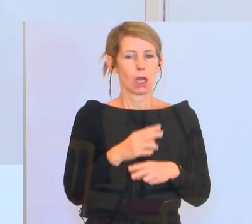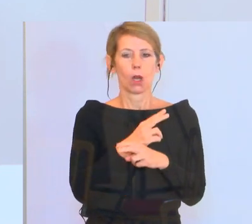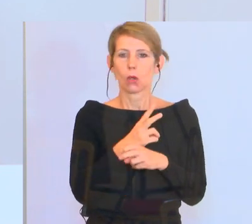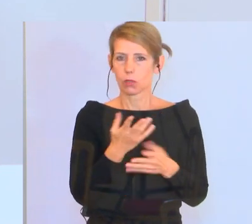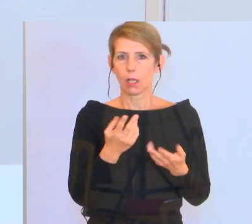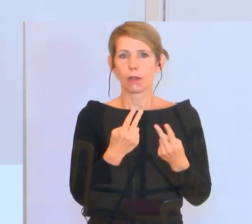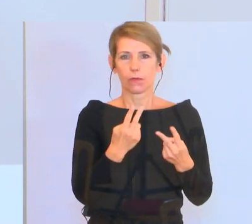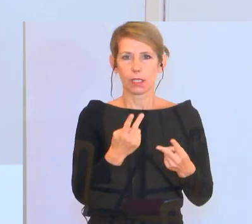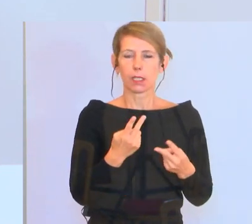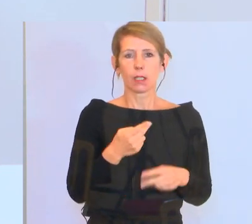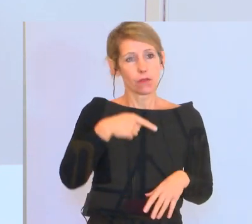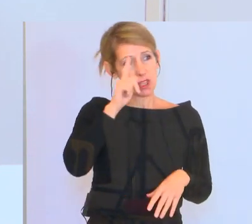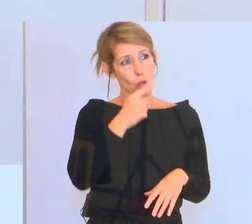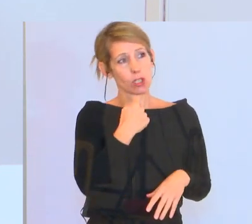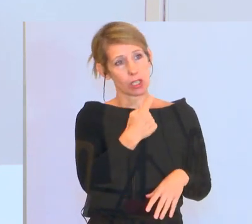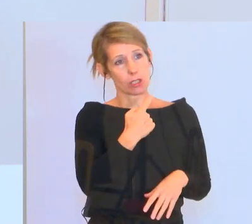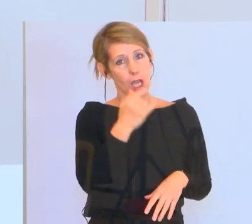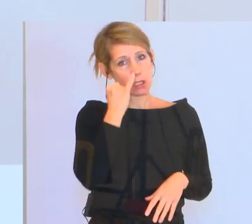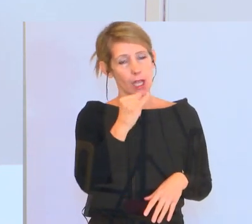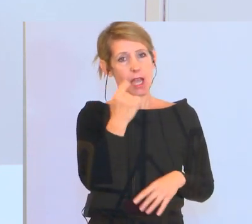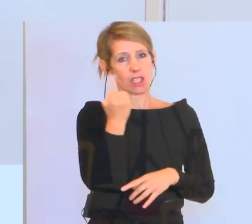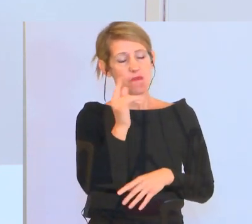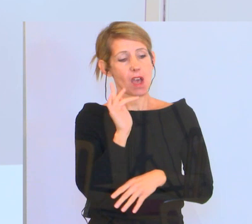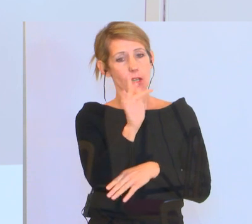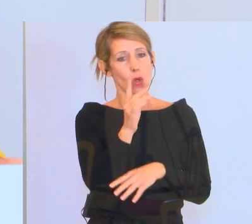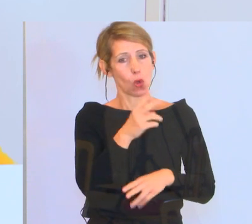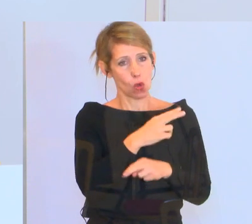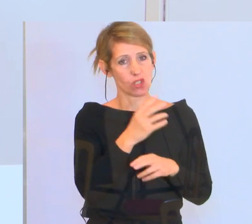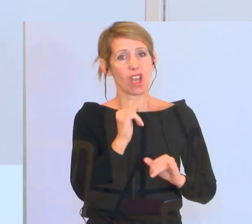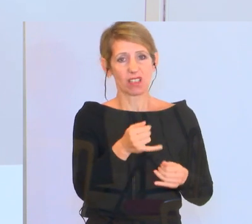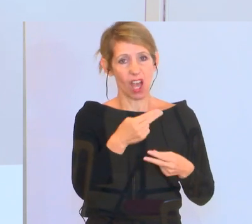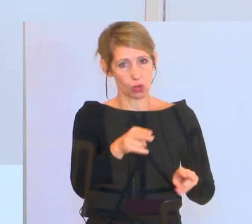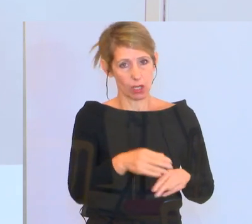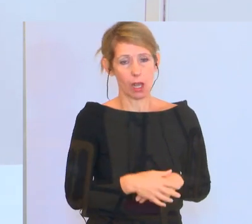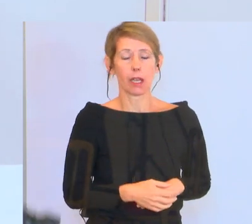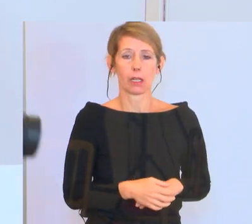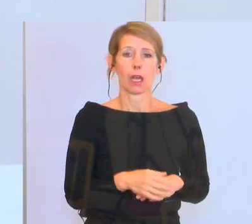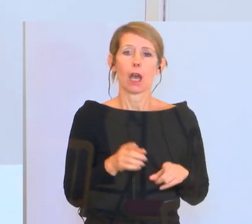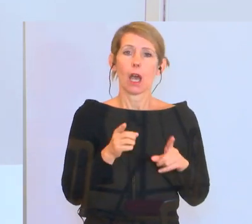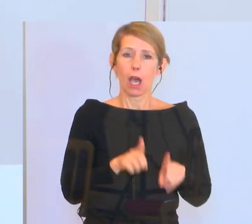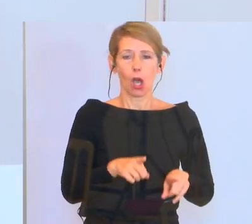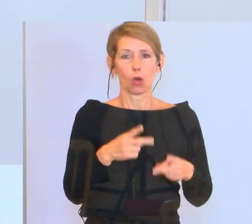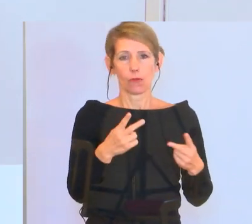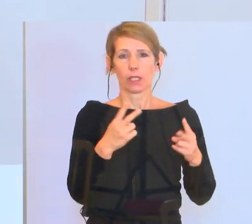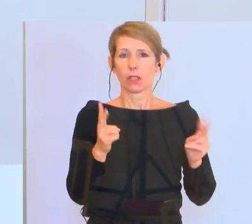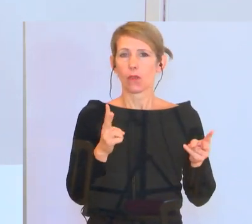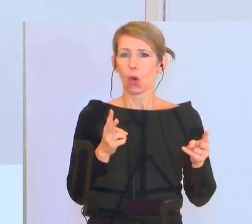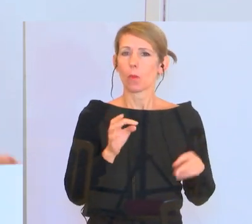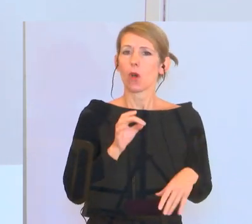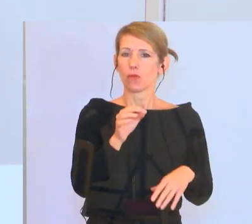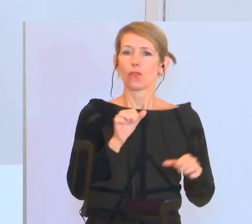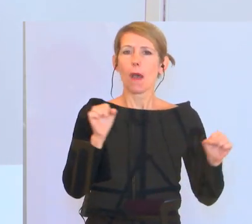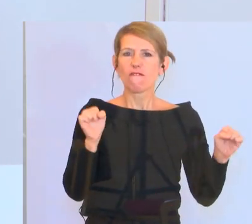Rolle, ob Deutschland eine Reisewarnung für Österreich ausgesprochen hat oder nicht. Und das ist nicht nur wesentlich für